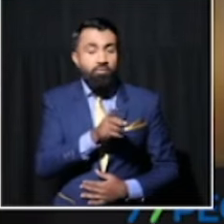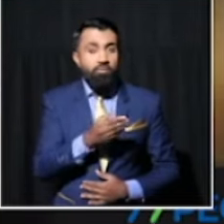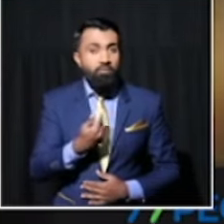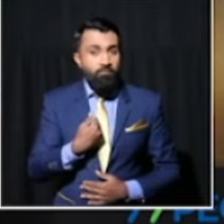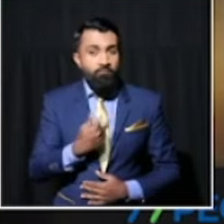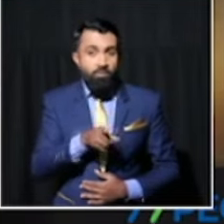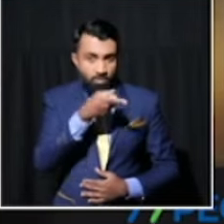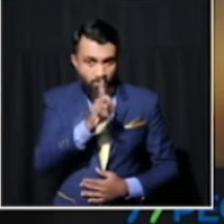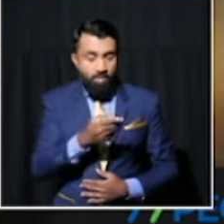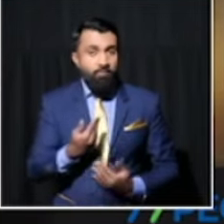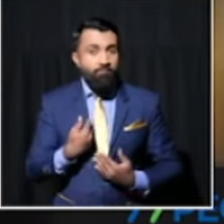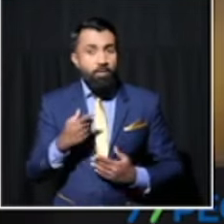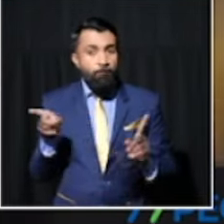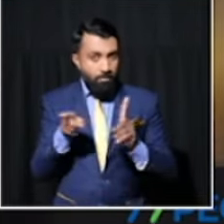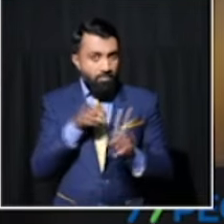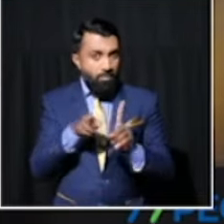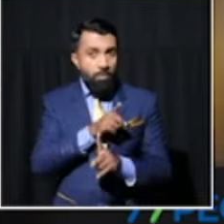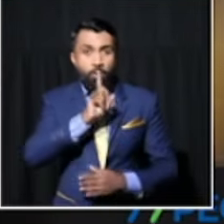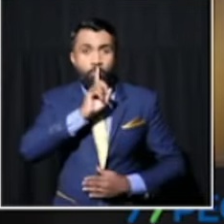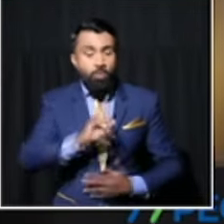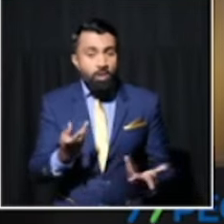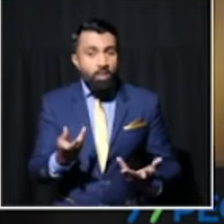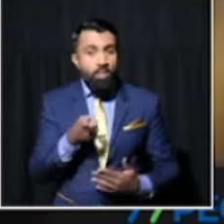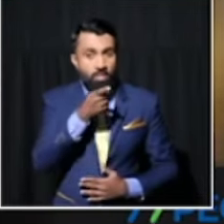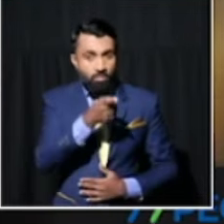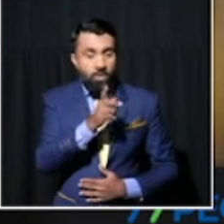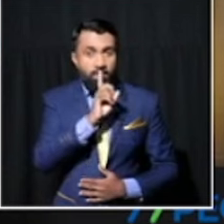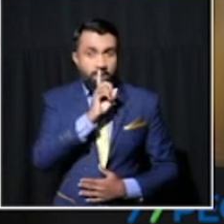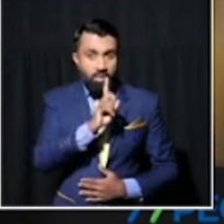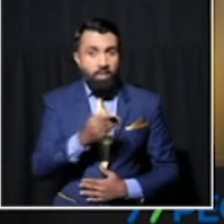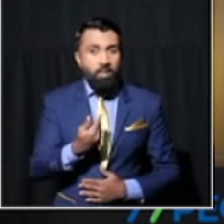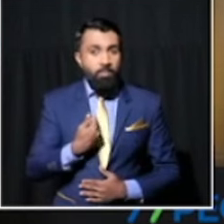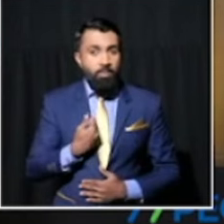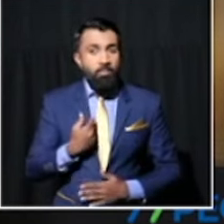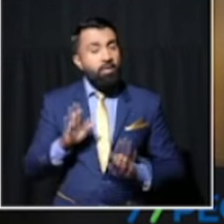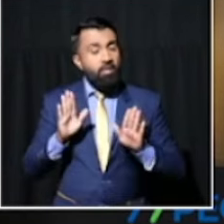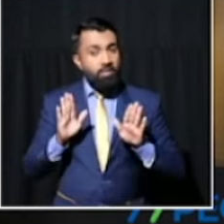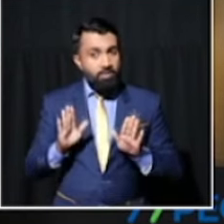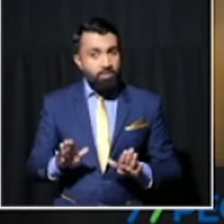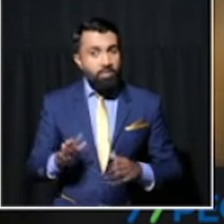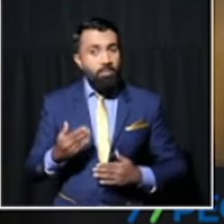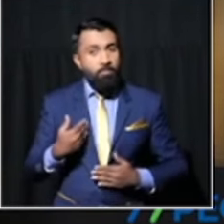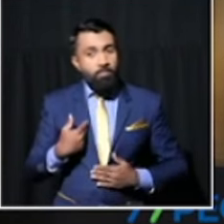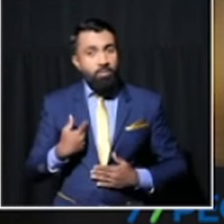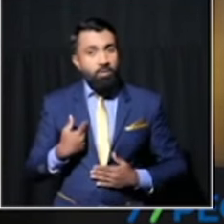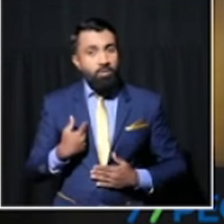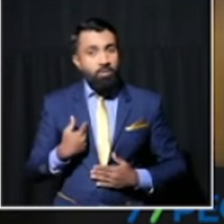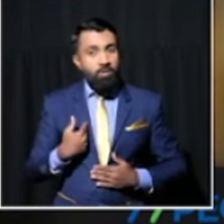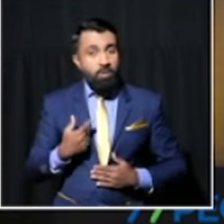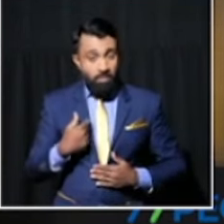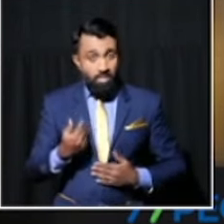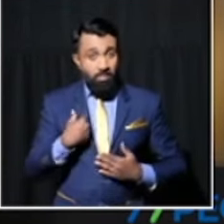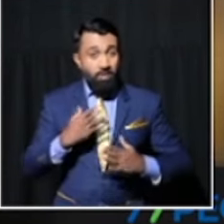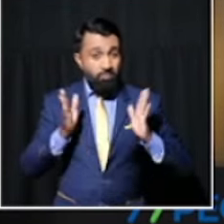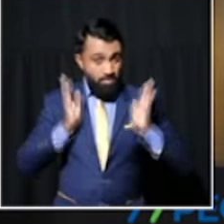කවුරු කියලා මම මරනවා කියලා කිව්වේ නැහැ නැහැ ඔබතුමාට මම කියන්නේ මමනේ මේක ඉන්නේ මගේ සබත් දෙකට ඔබතුමා ආවත් ඔබතුමාට තේරෙයි මෙතන